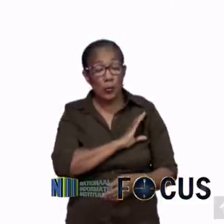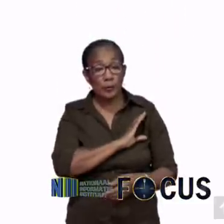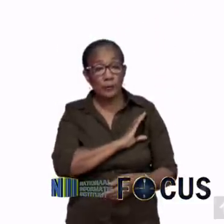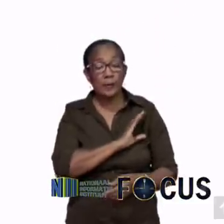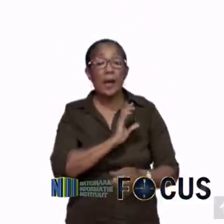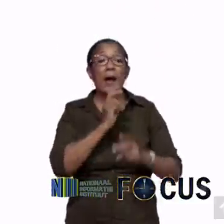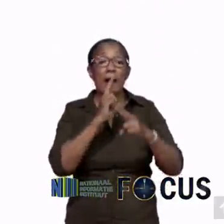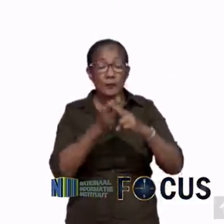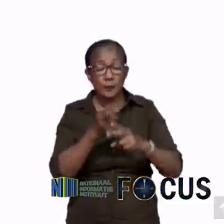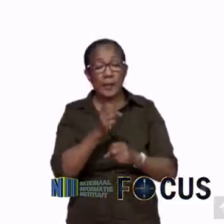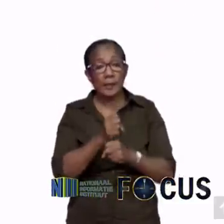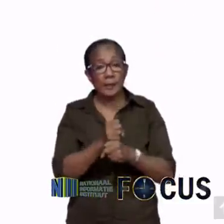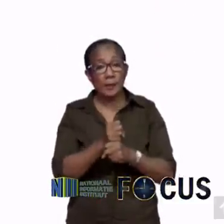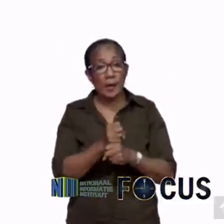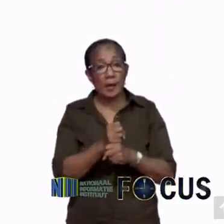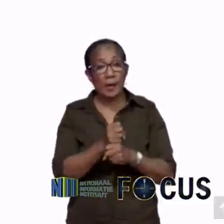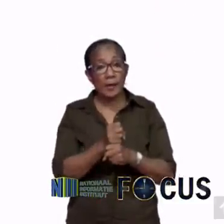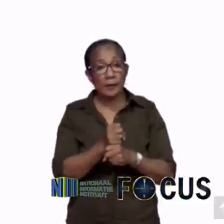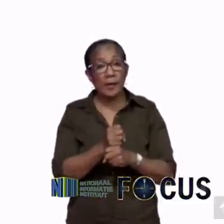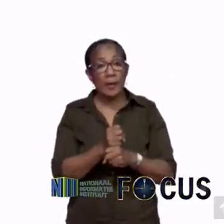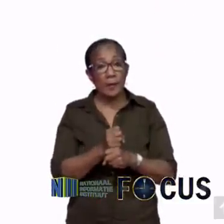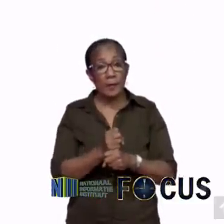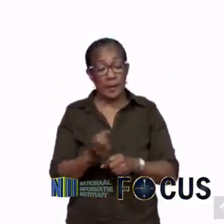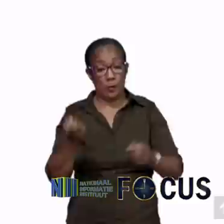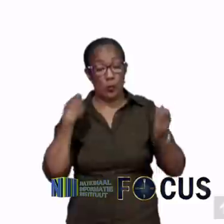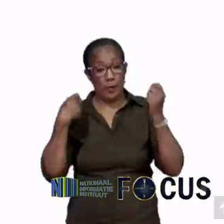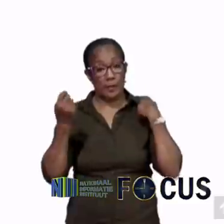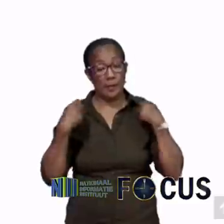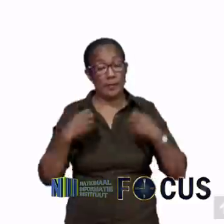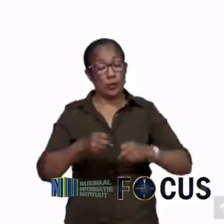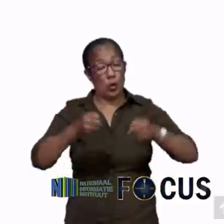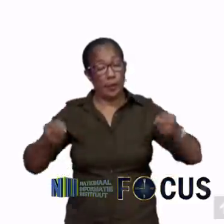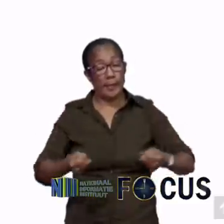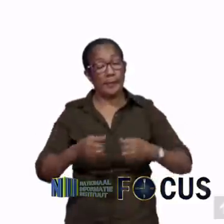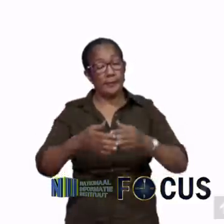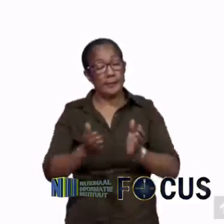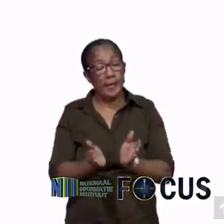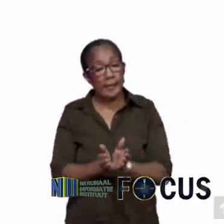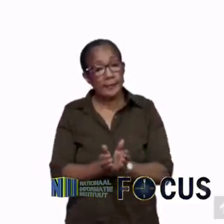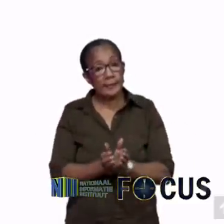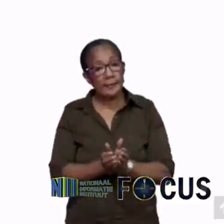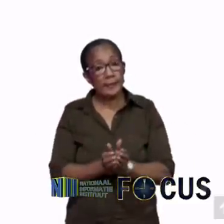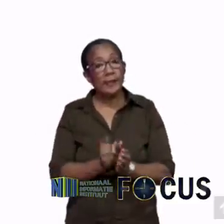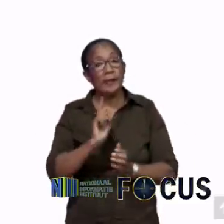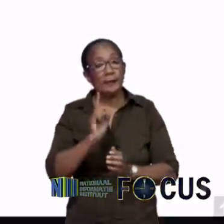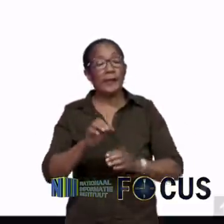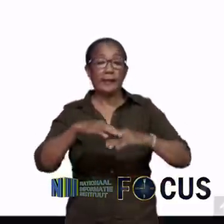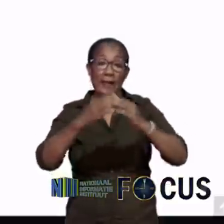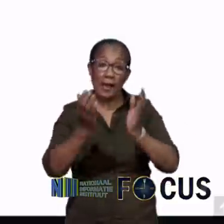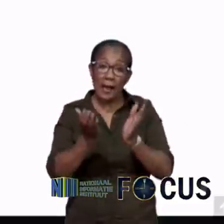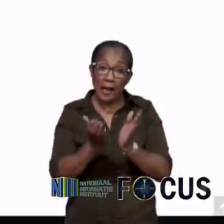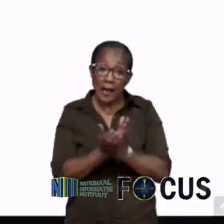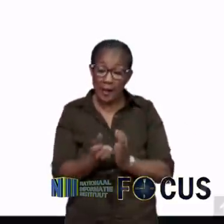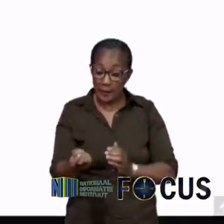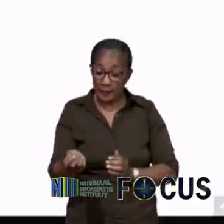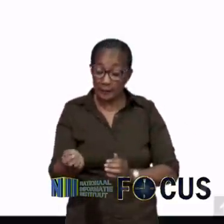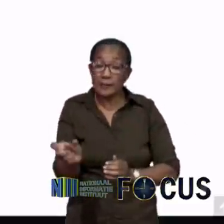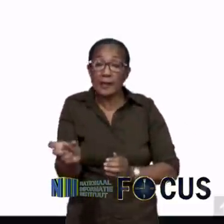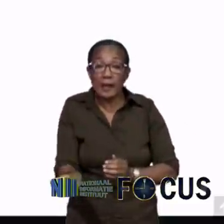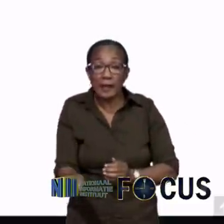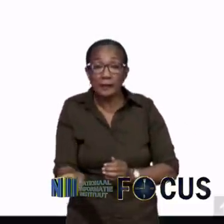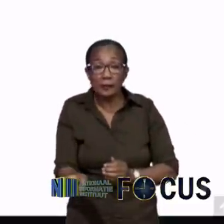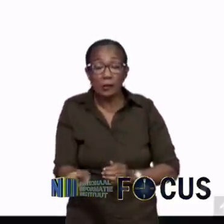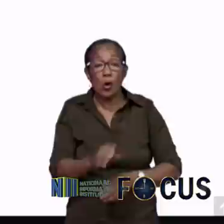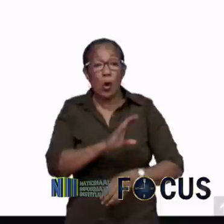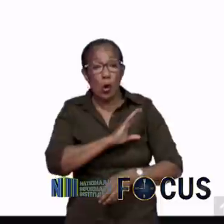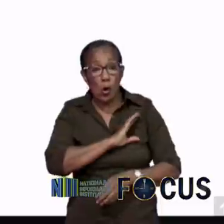ook afgesproken met de winkeliersorganisaties dat alle klanten, en dat geldt